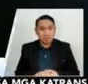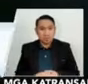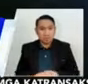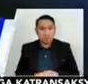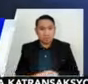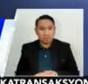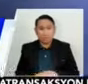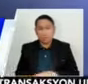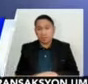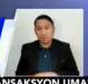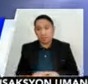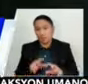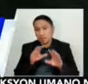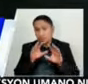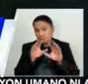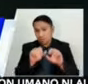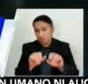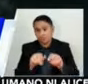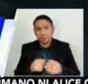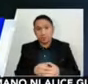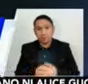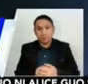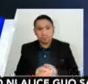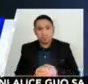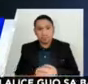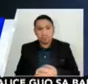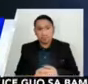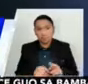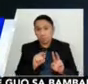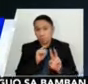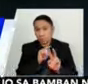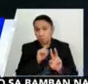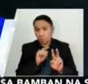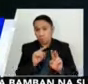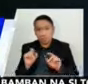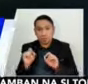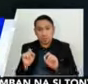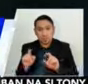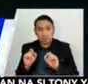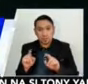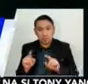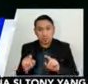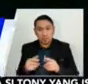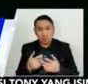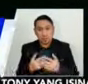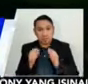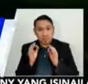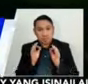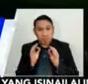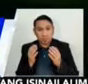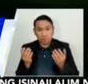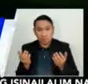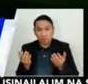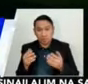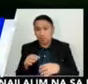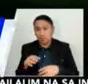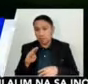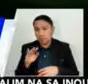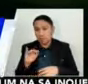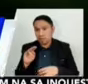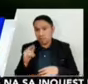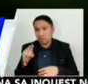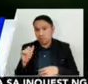Arestado sa buy bust operation ang 2 sospek na nagbebenta umano ng ilegal na droga sa Binangonan, Rizal. Ang mga sospek na